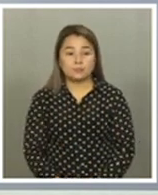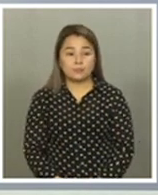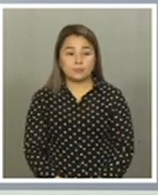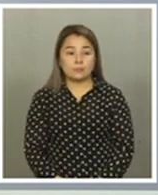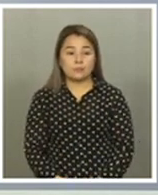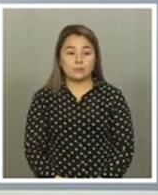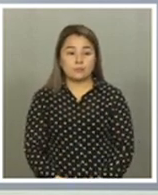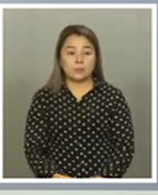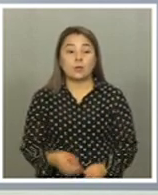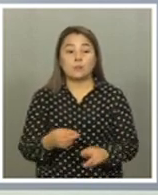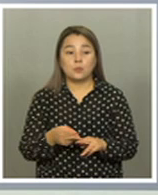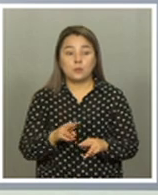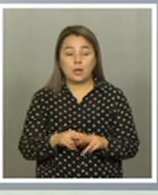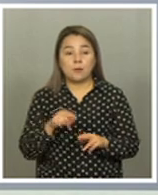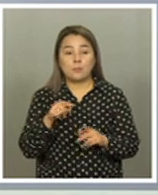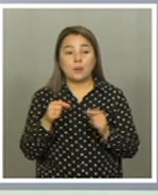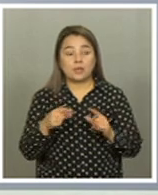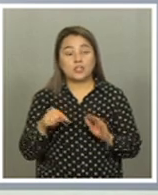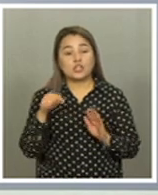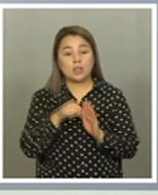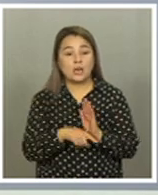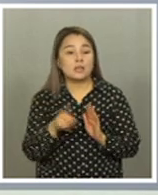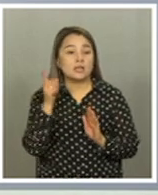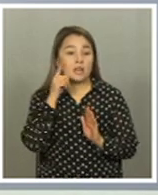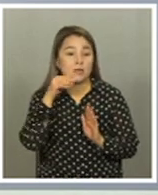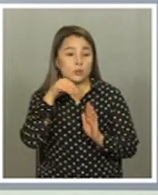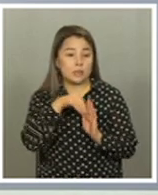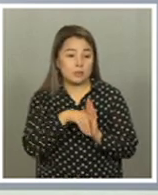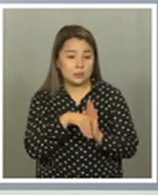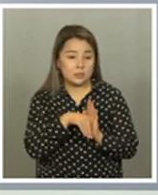Бұл пакеттің ішіне телефонды салайық.